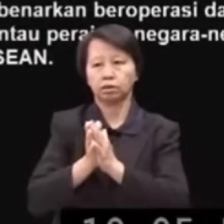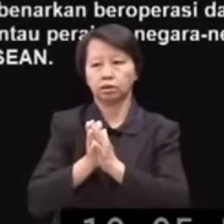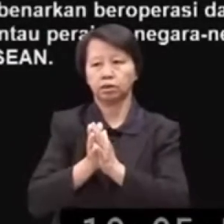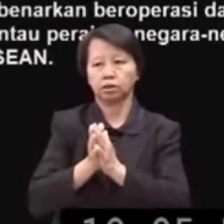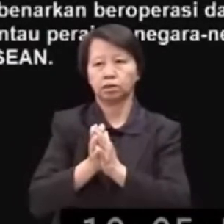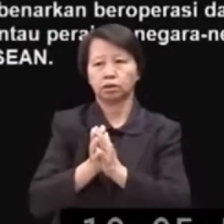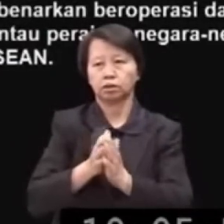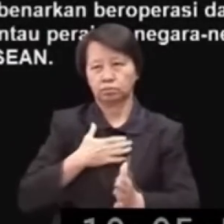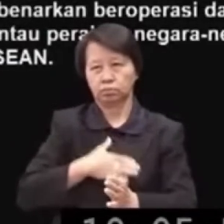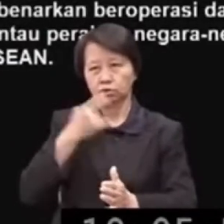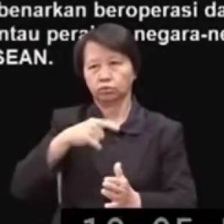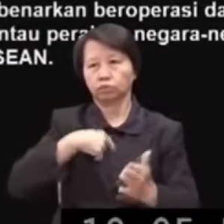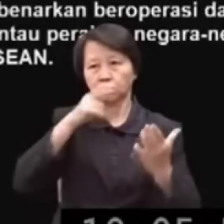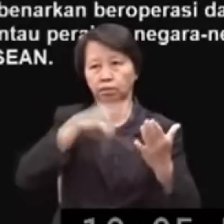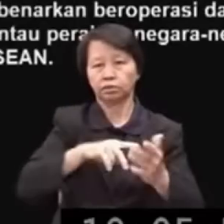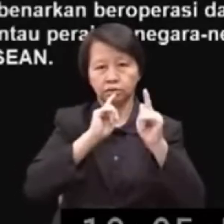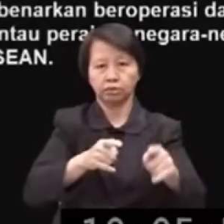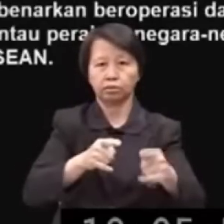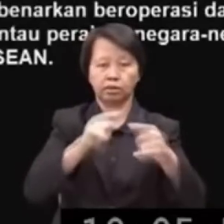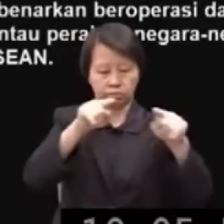untuk saya membacakan jawaban